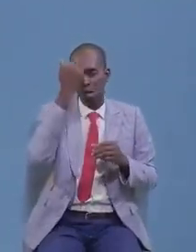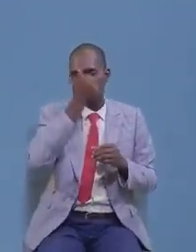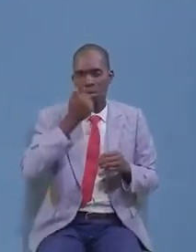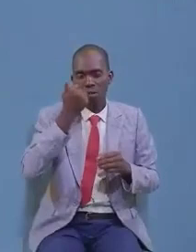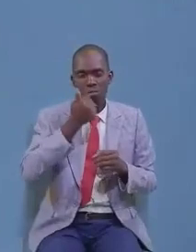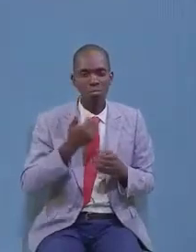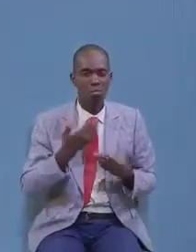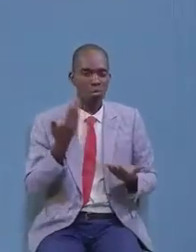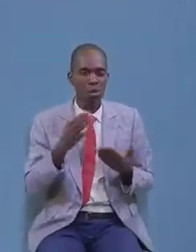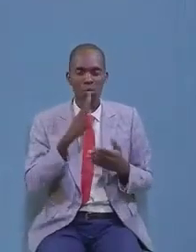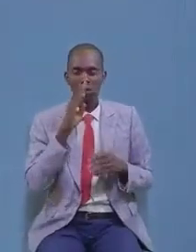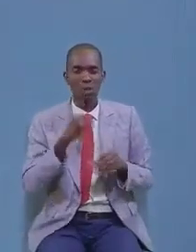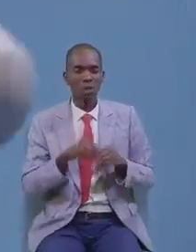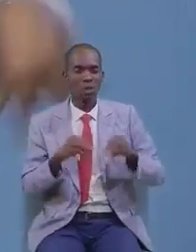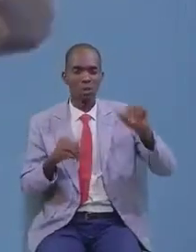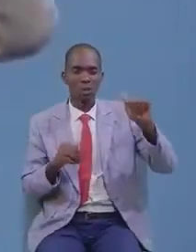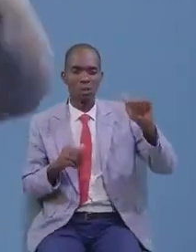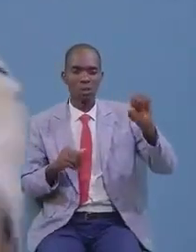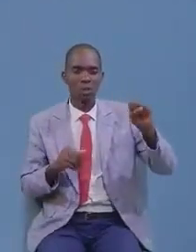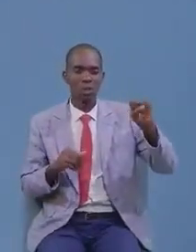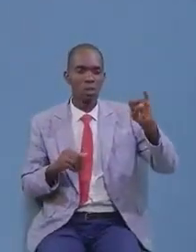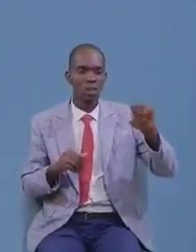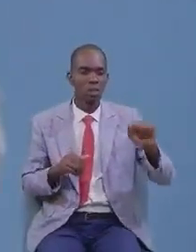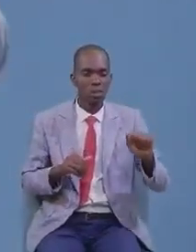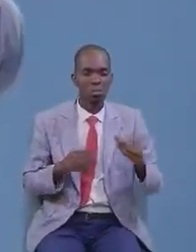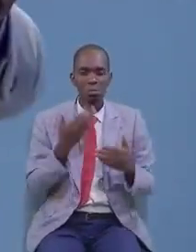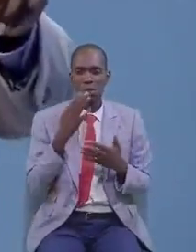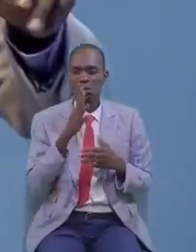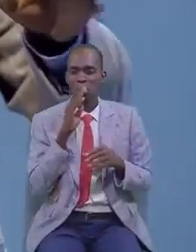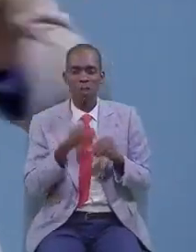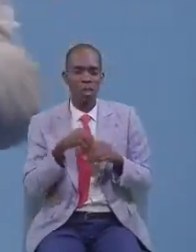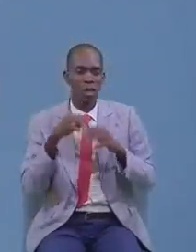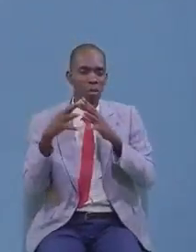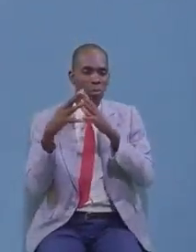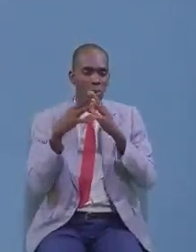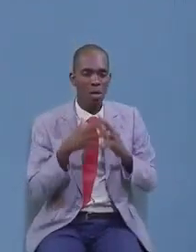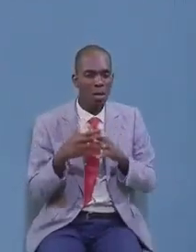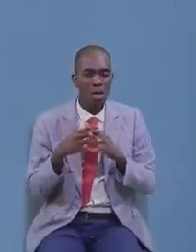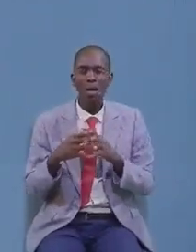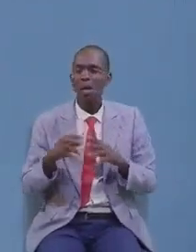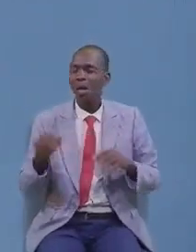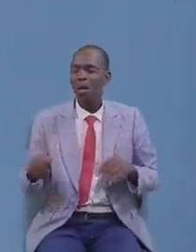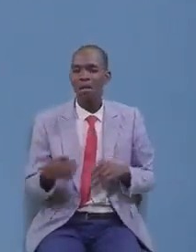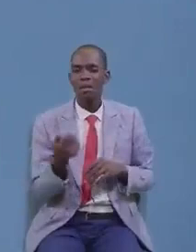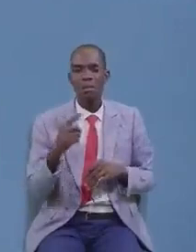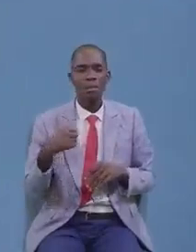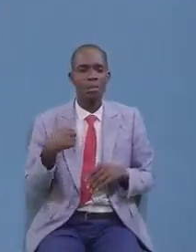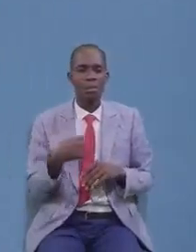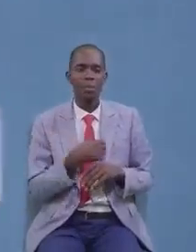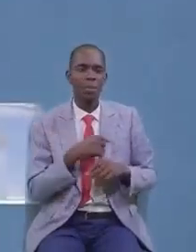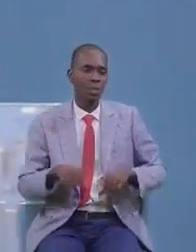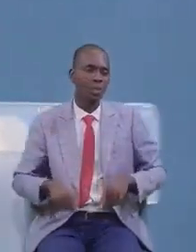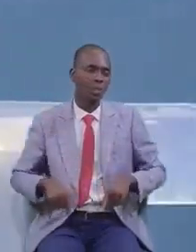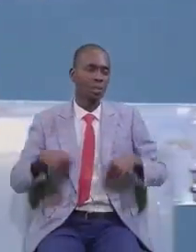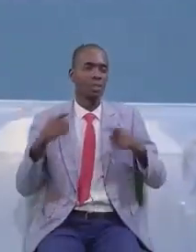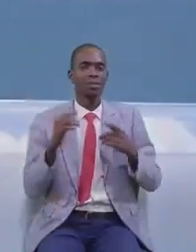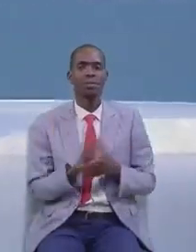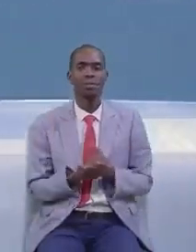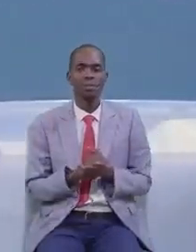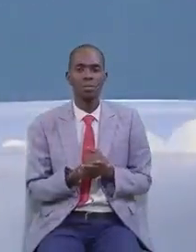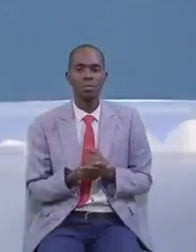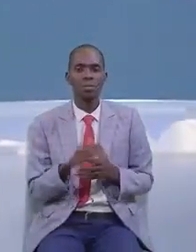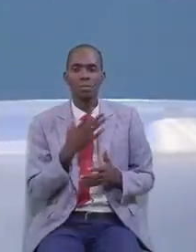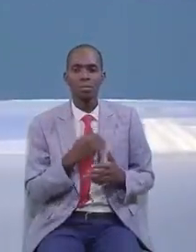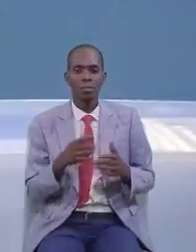we live in Asia, లేకపోతే ఆసియాలో ఉన్నా, we live in America, లేక అమెరికాలో ఉన్నా, anywhere we live, ఎక్కడ మనము జీవించినా,